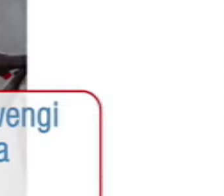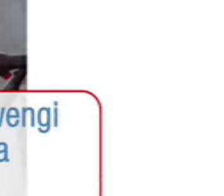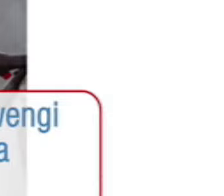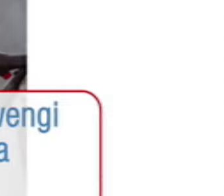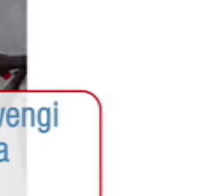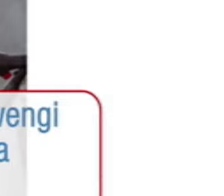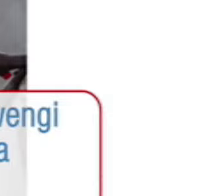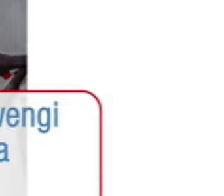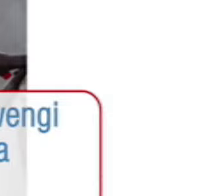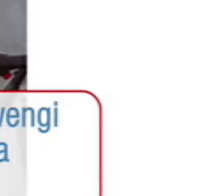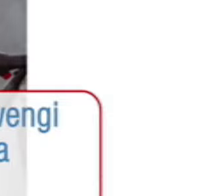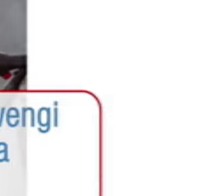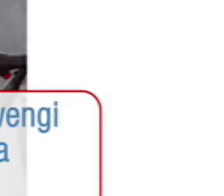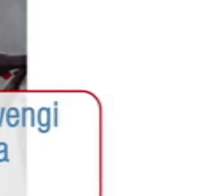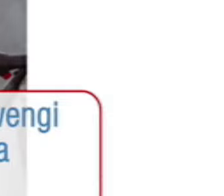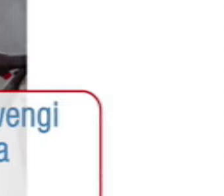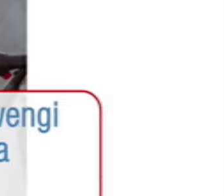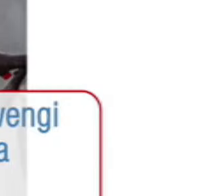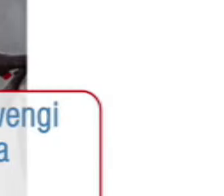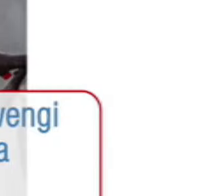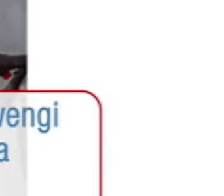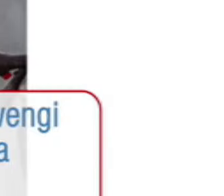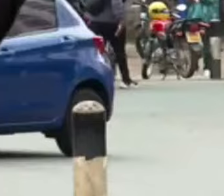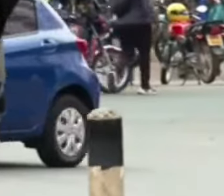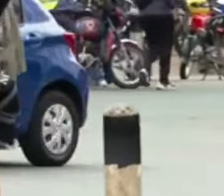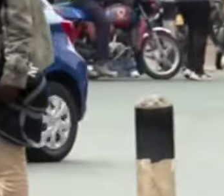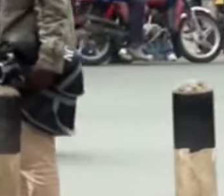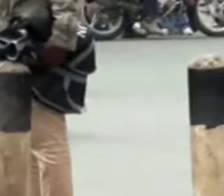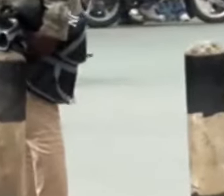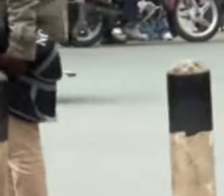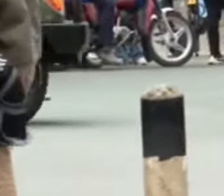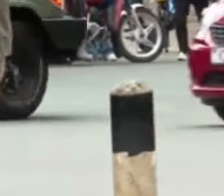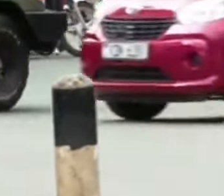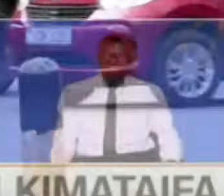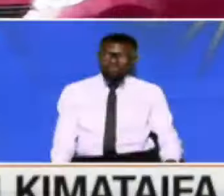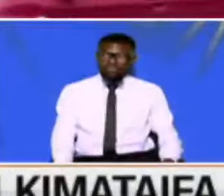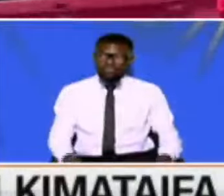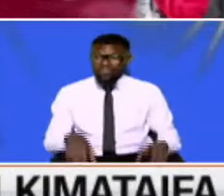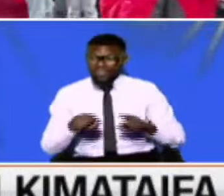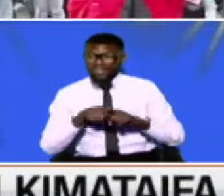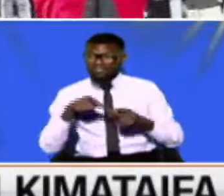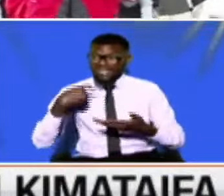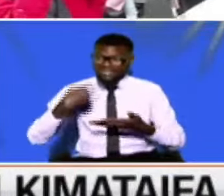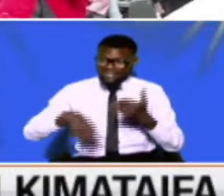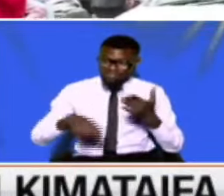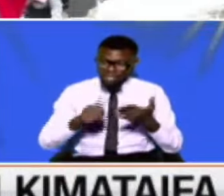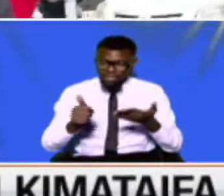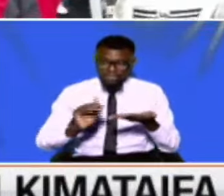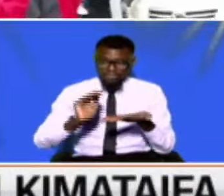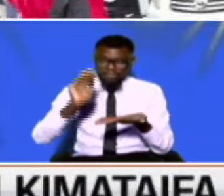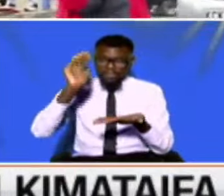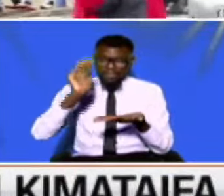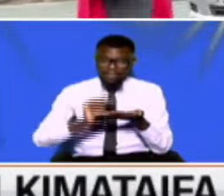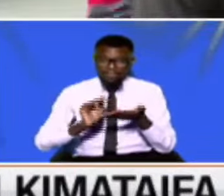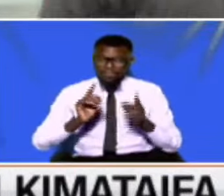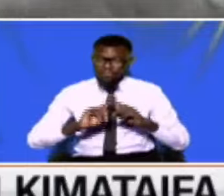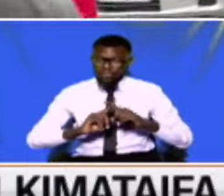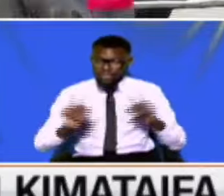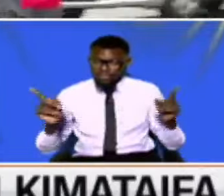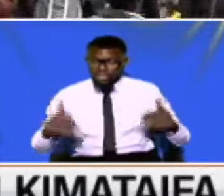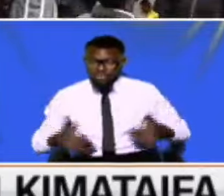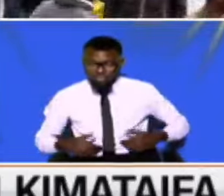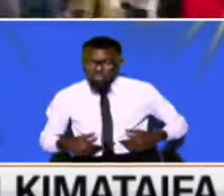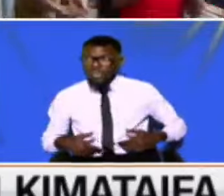Ruto ambayo ina uhaba wa fedha ilikubali kuondoa baadhi ya matozo Jumanne iliyopita. Ila vijana wenye damu